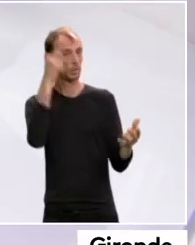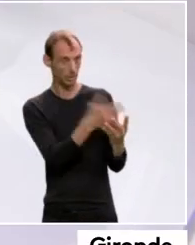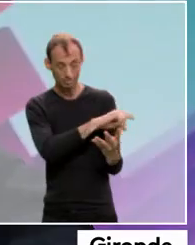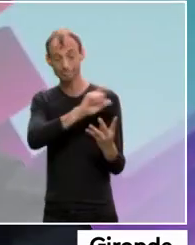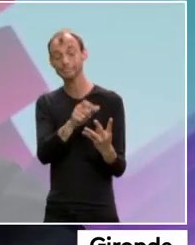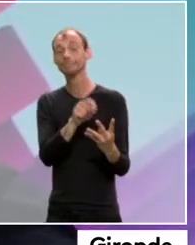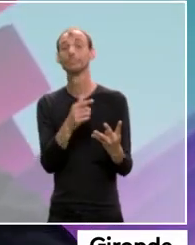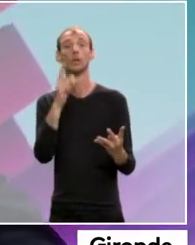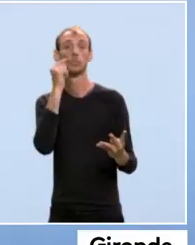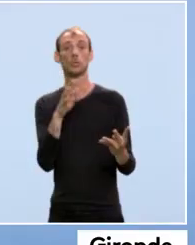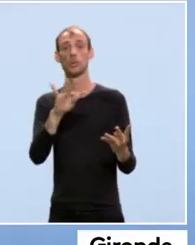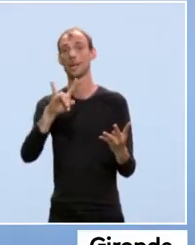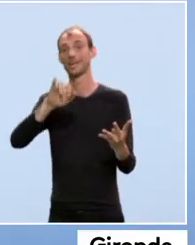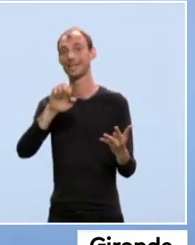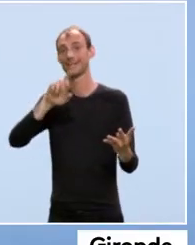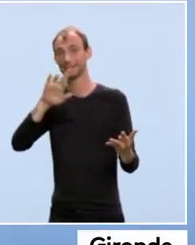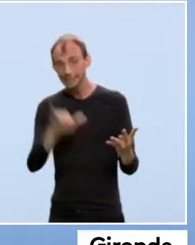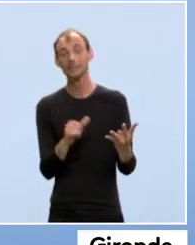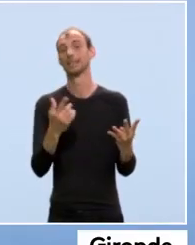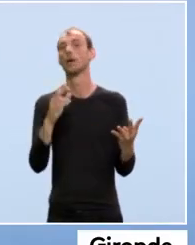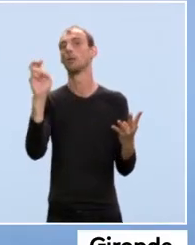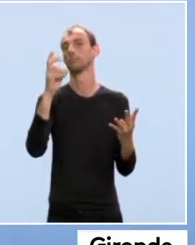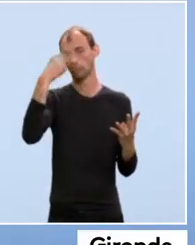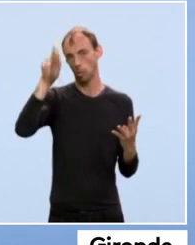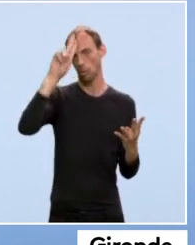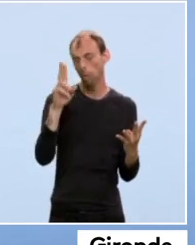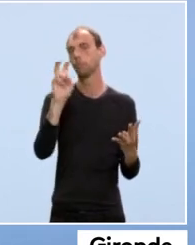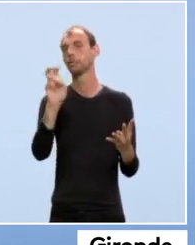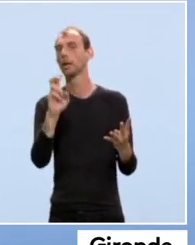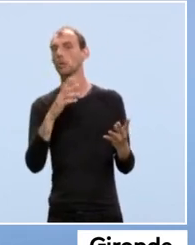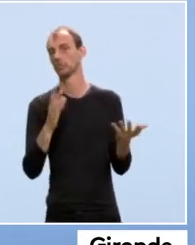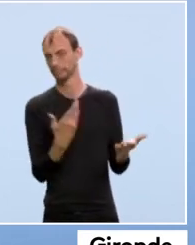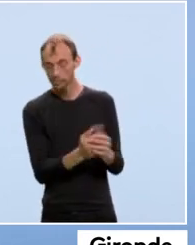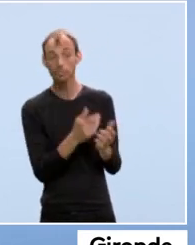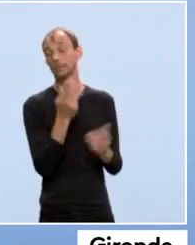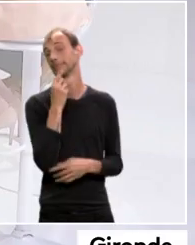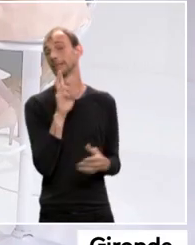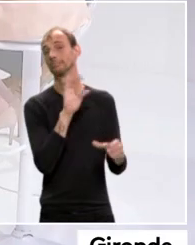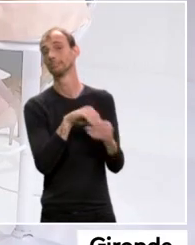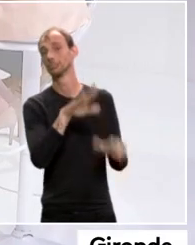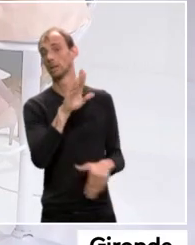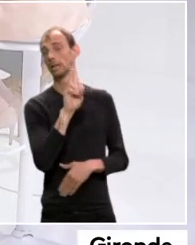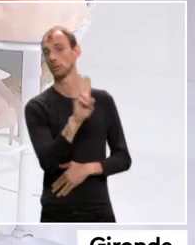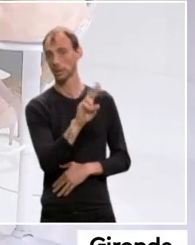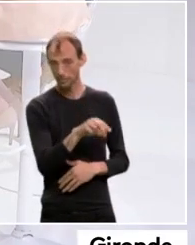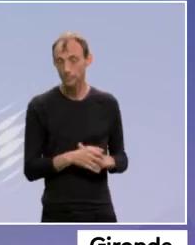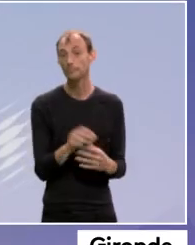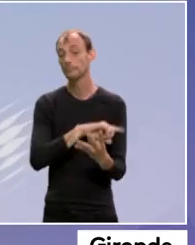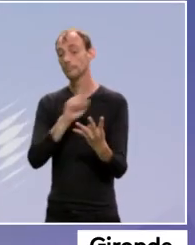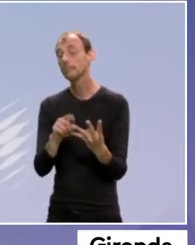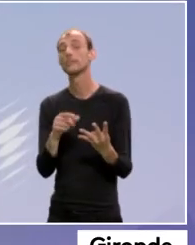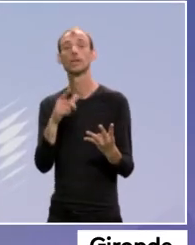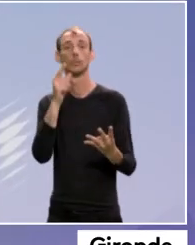vous Nicolas Thierry Europe Écologie Les Verts le candidat de nupes l'Union de la gauche Pierre Le camute également présent